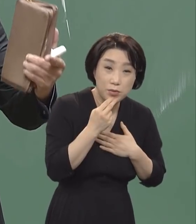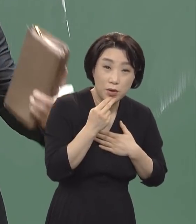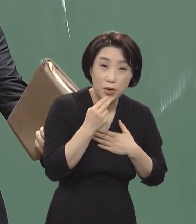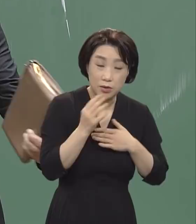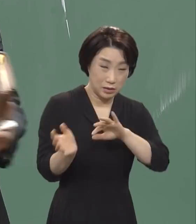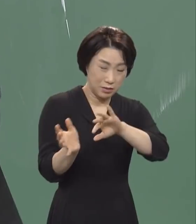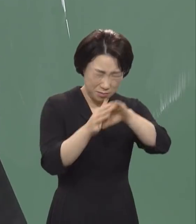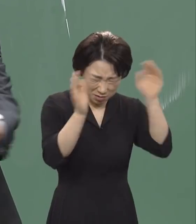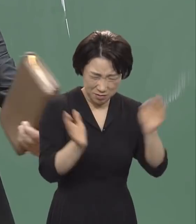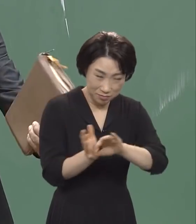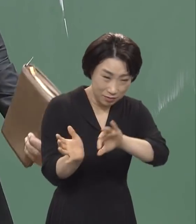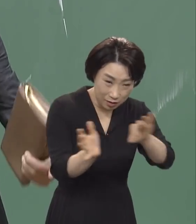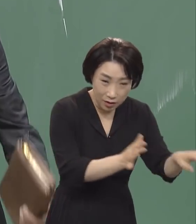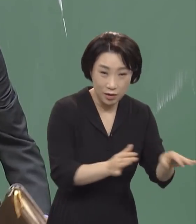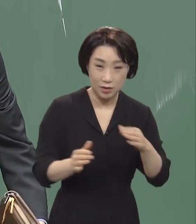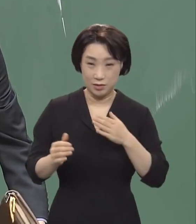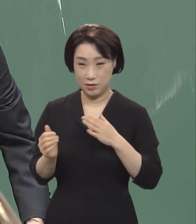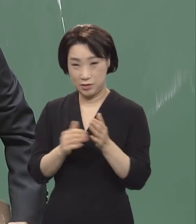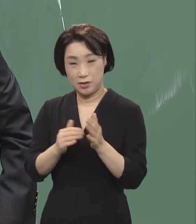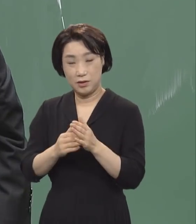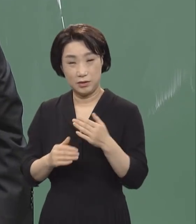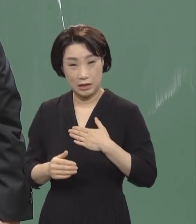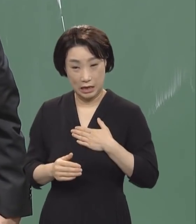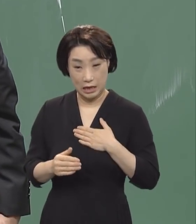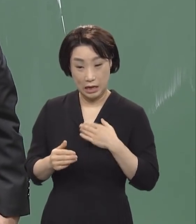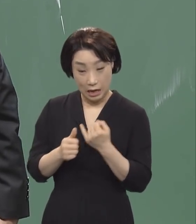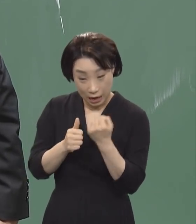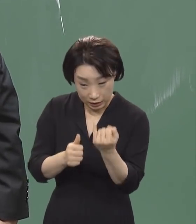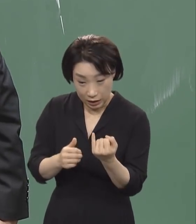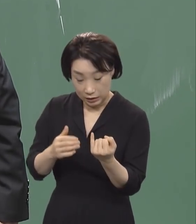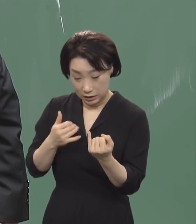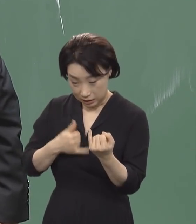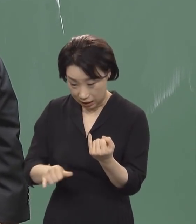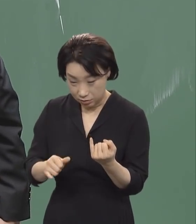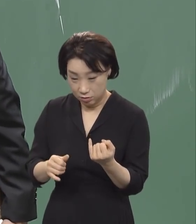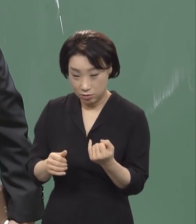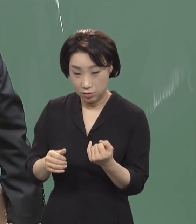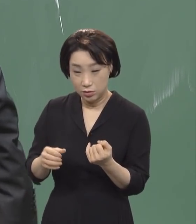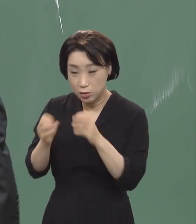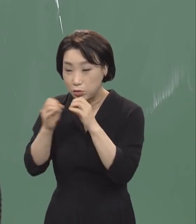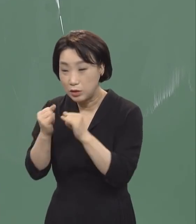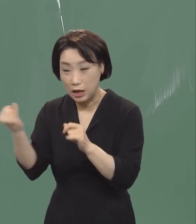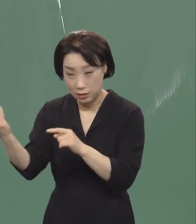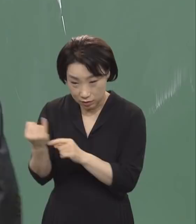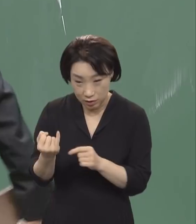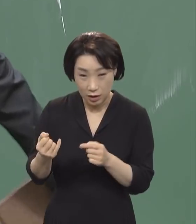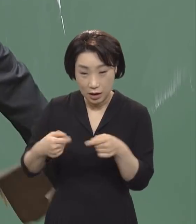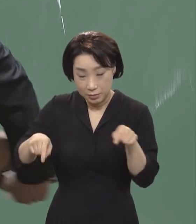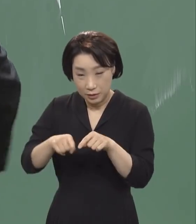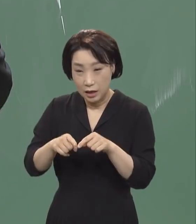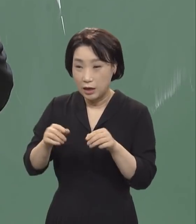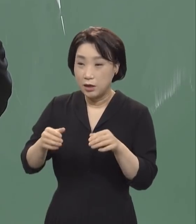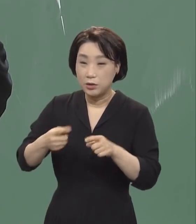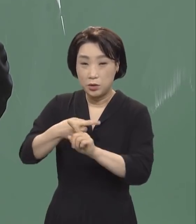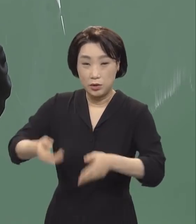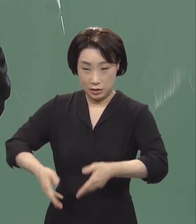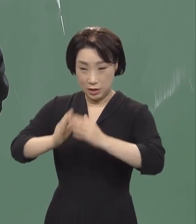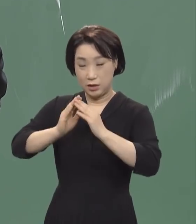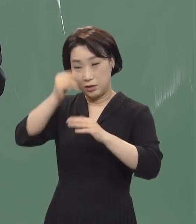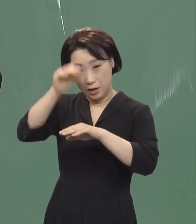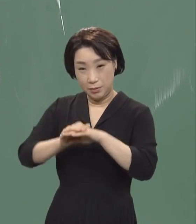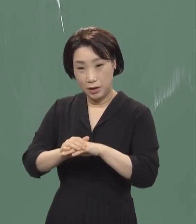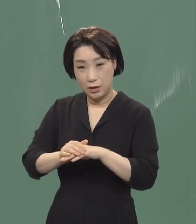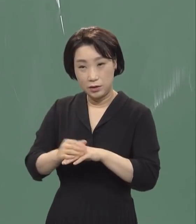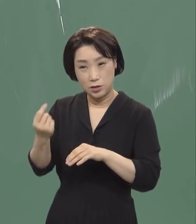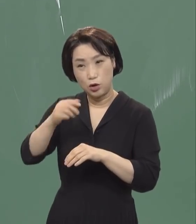우리 전사님과 함께 딱 밥상 놓고 개척예배 드린 때가 1982년도 1월 5일 날 주일